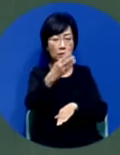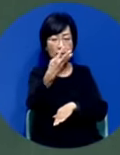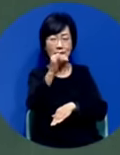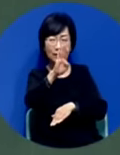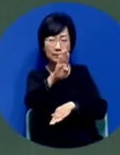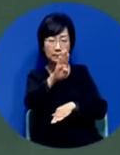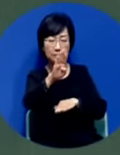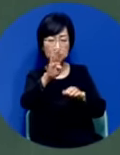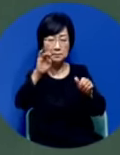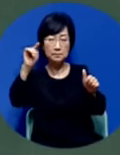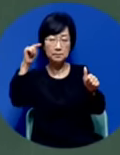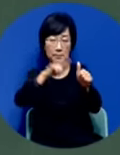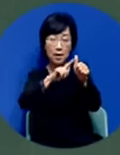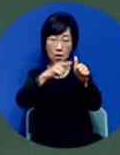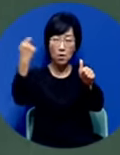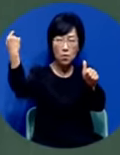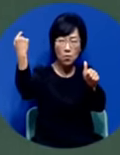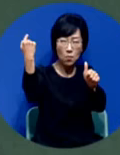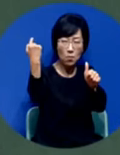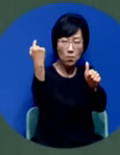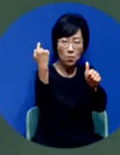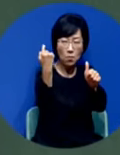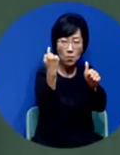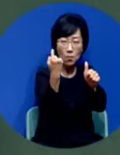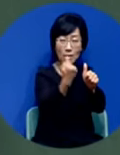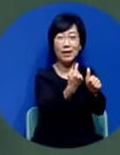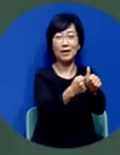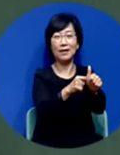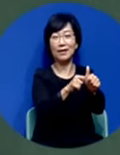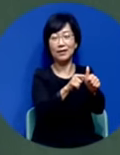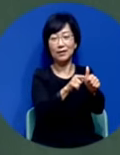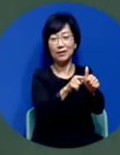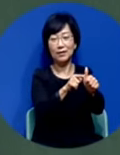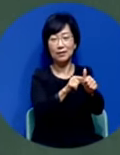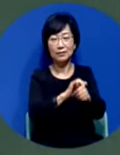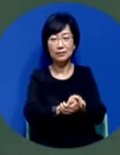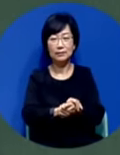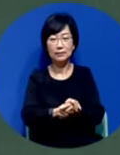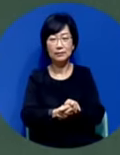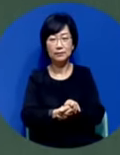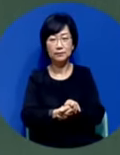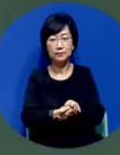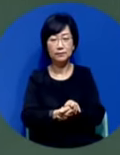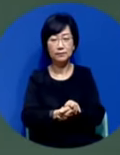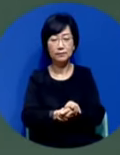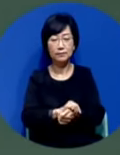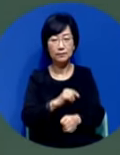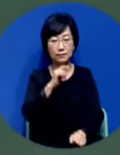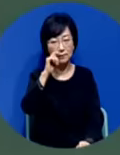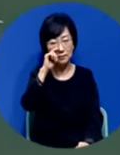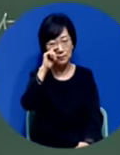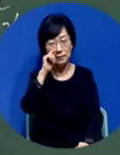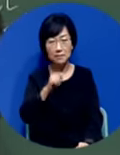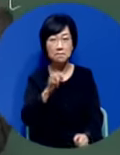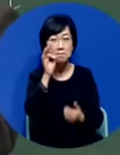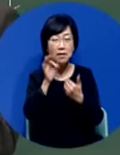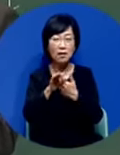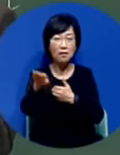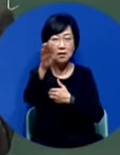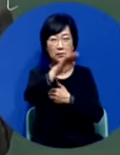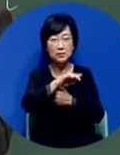那主的使者现在到了腓力的身旁。 아시겠죠? 大家知道了吗？ 만약에 잘 안 믿어집니다만 성경에 가장 중요한 걸 안 믿는